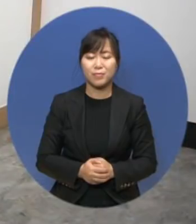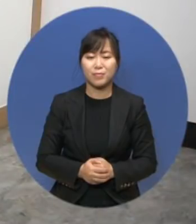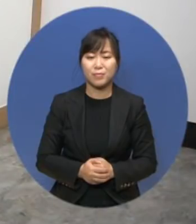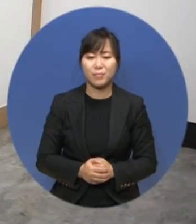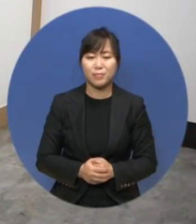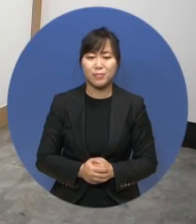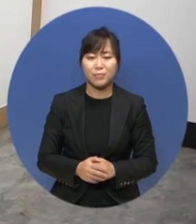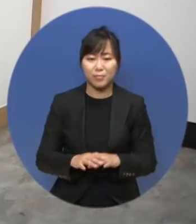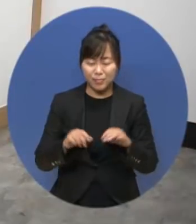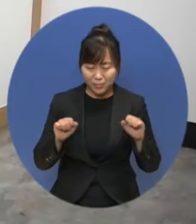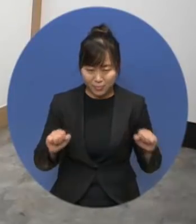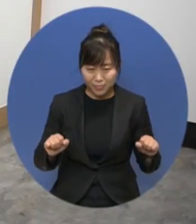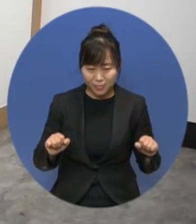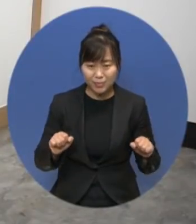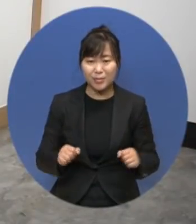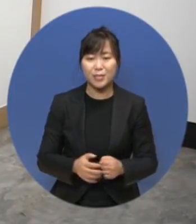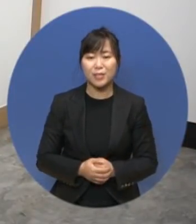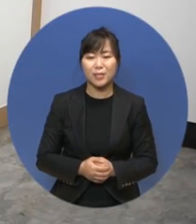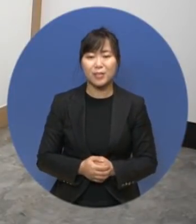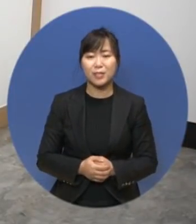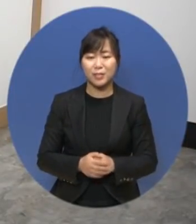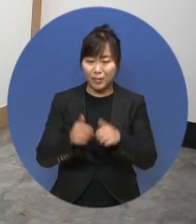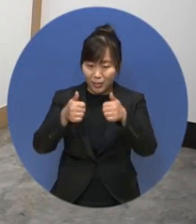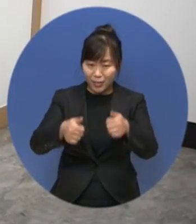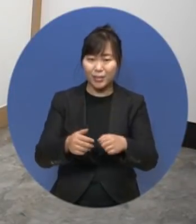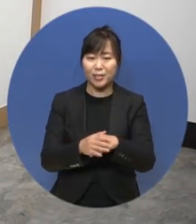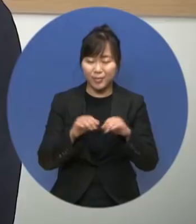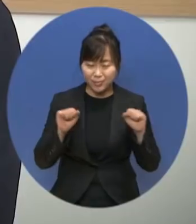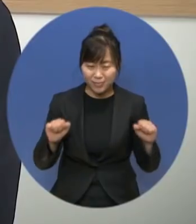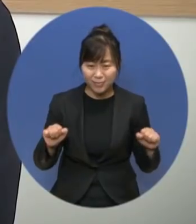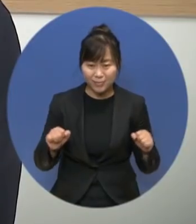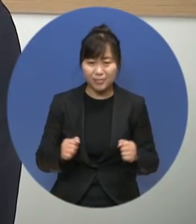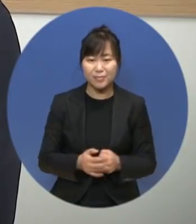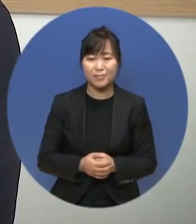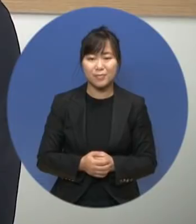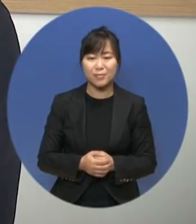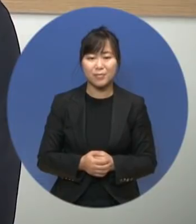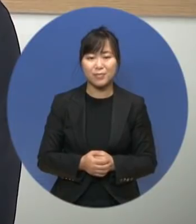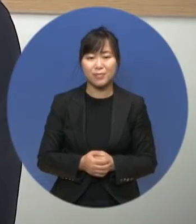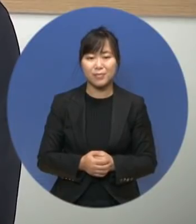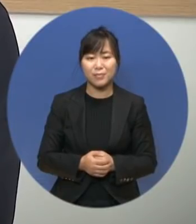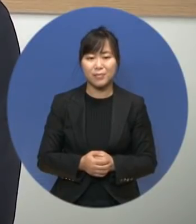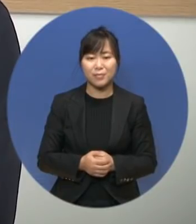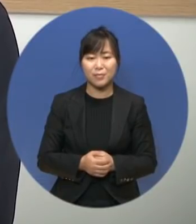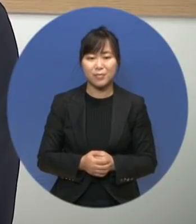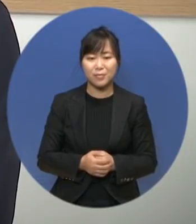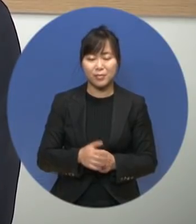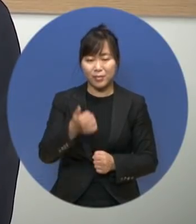안녕하세요. 인사하세요. 안녕하세요.